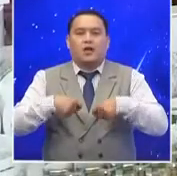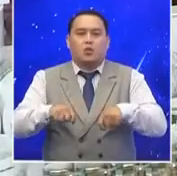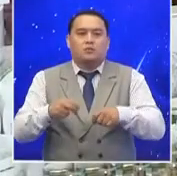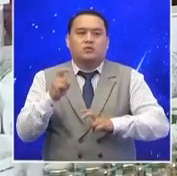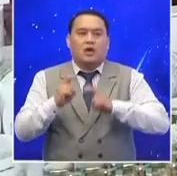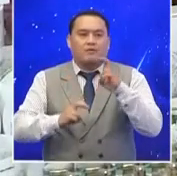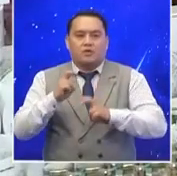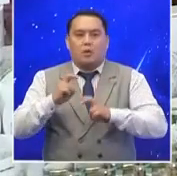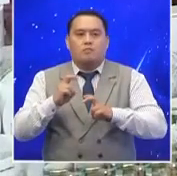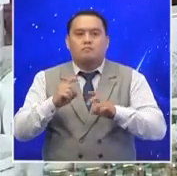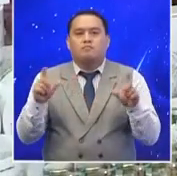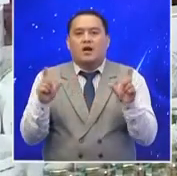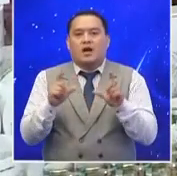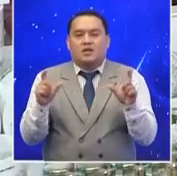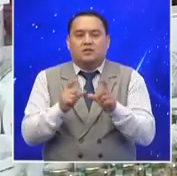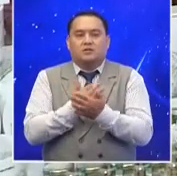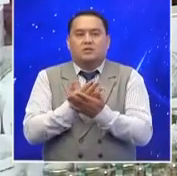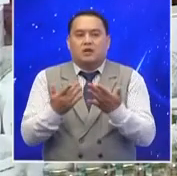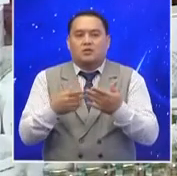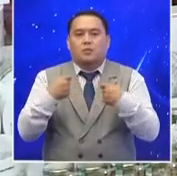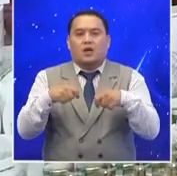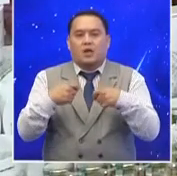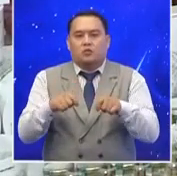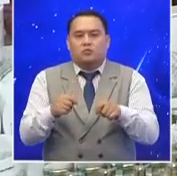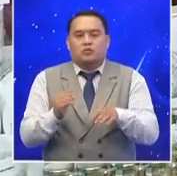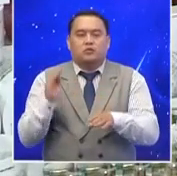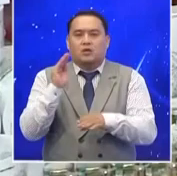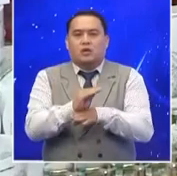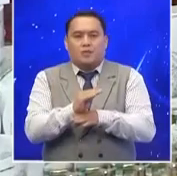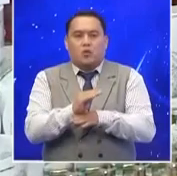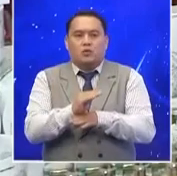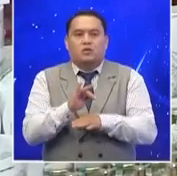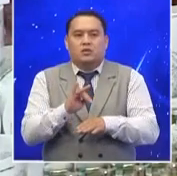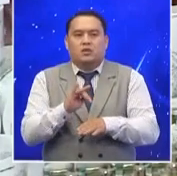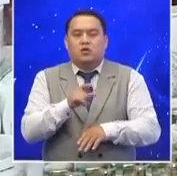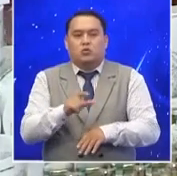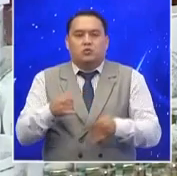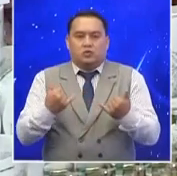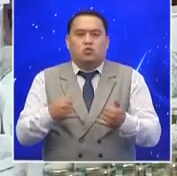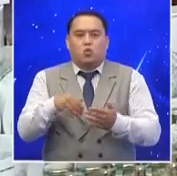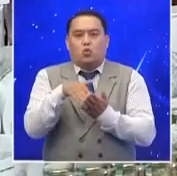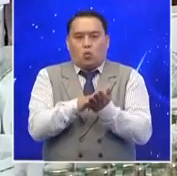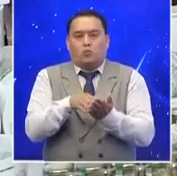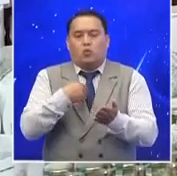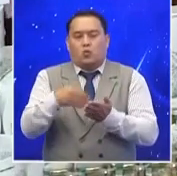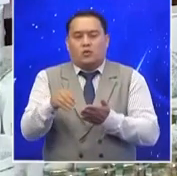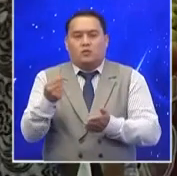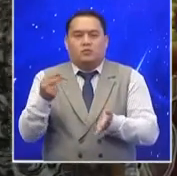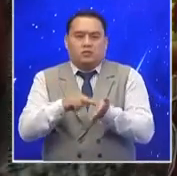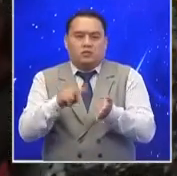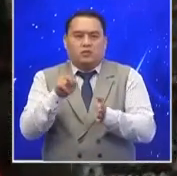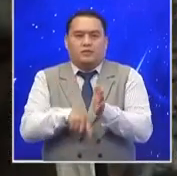Вот, в магазинах мы представлены различных супермаркетов, там идет накрутка, здесь люди могут приобрести по более выгодной